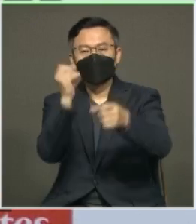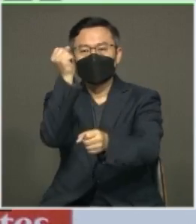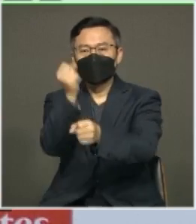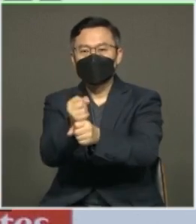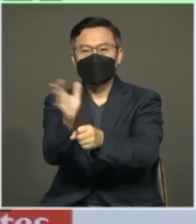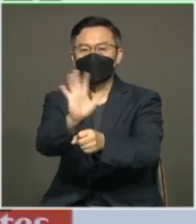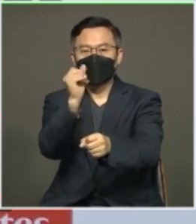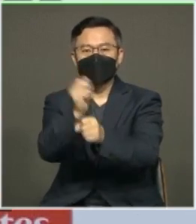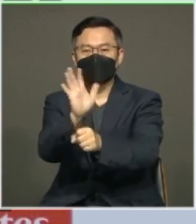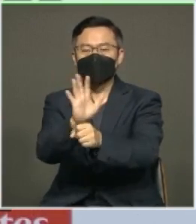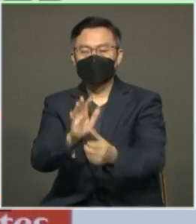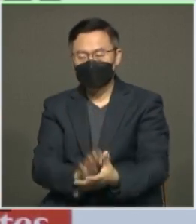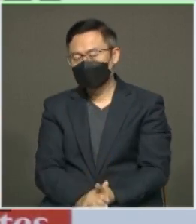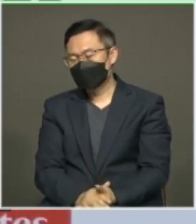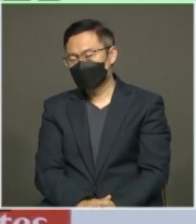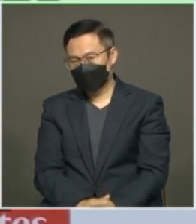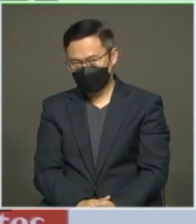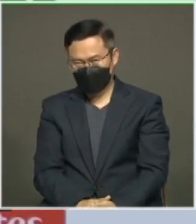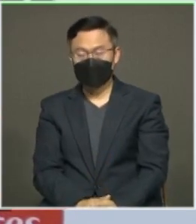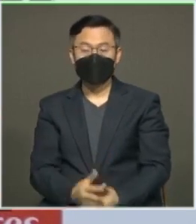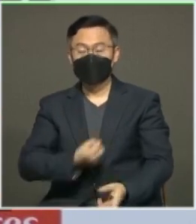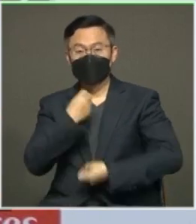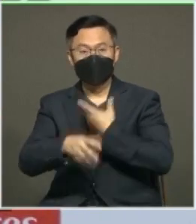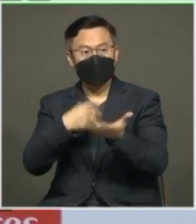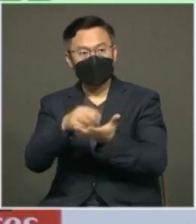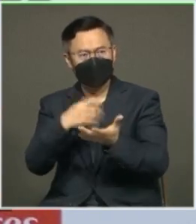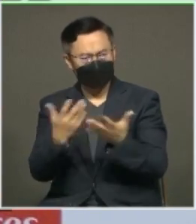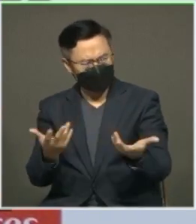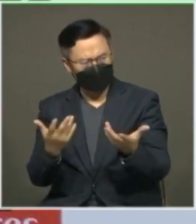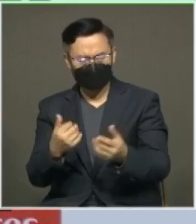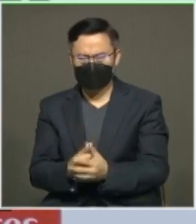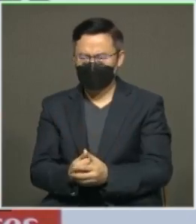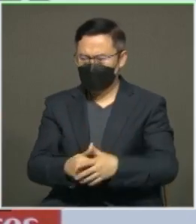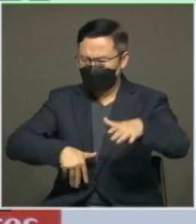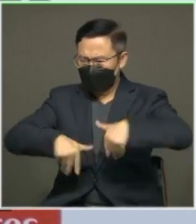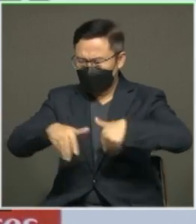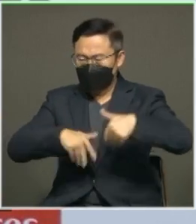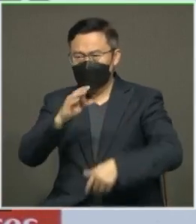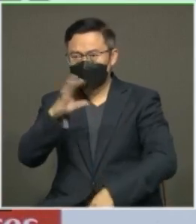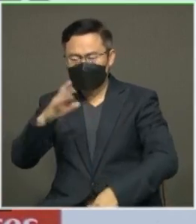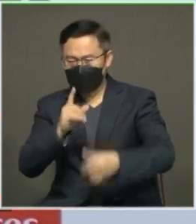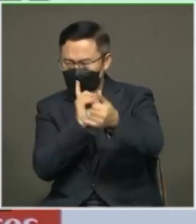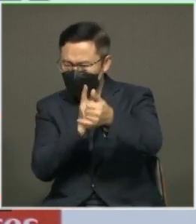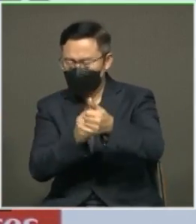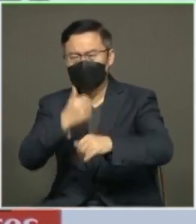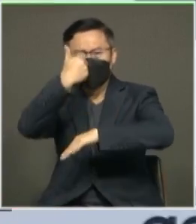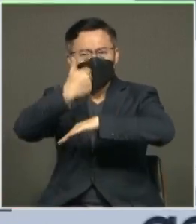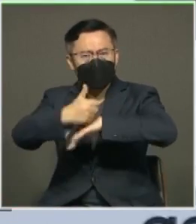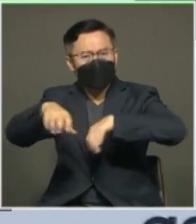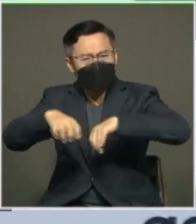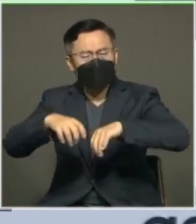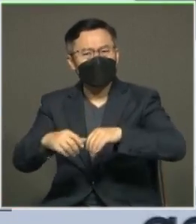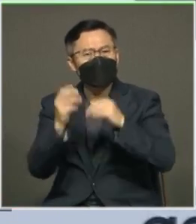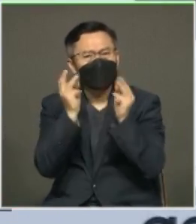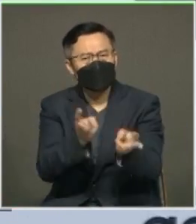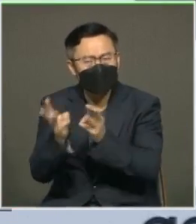มันก็มีประเด็นดราม่าที่เกิดขึ้นไม่ว่าจะพ่วงมาจากเรื่องการตอบคำถามของเขาที่ไม่ค่อยมีจิตวิทยาในการกระตุ้นนักเตะ